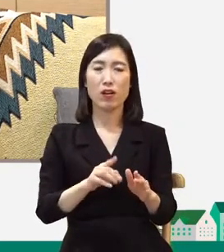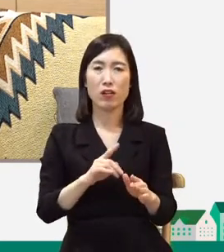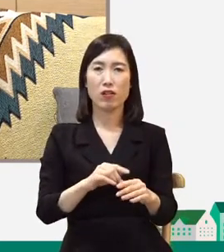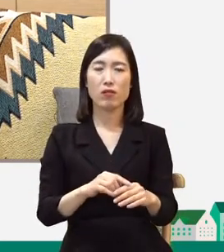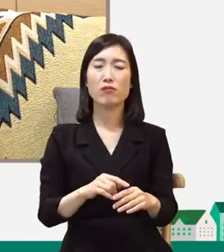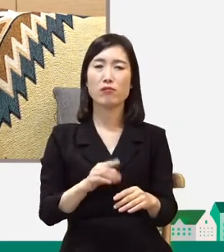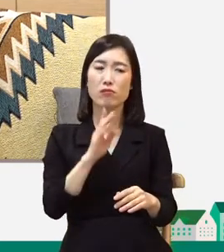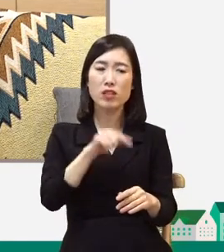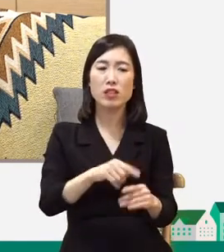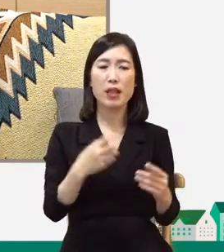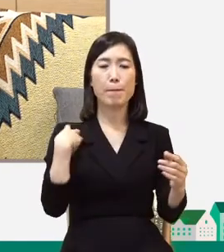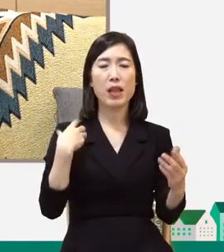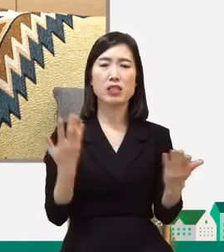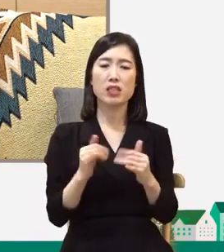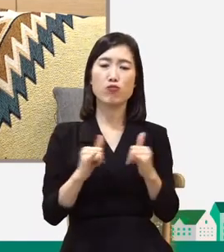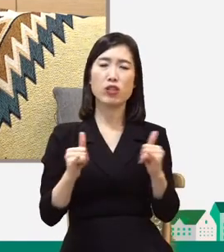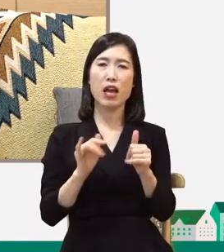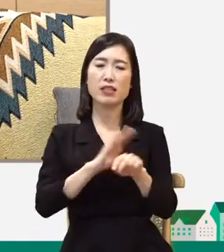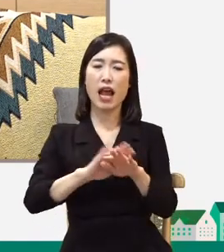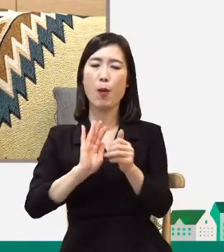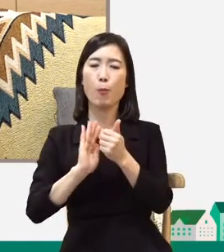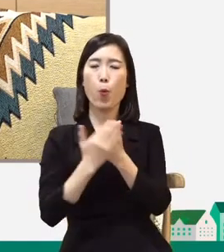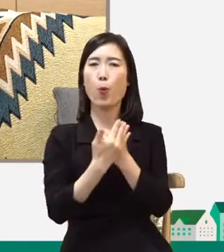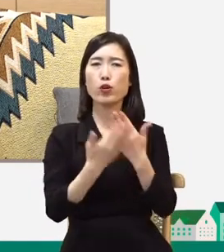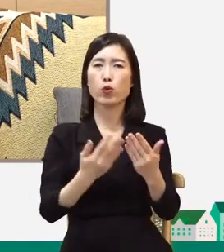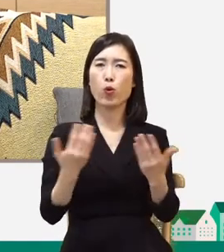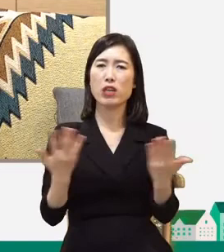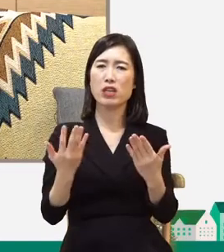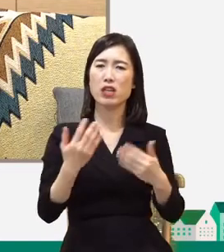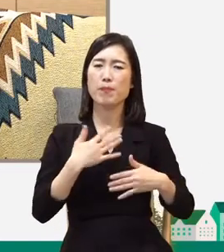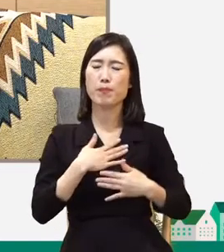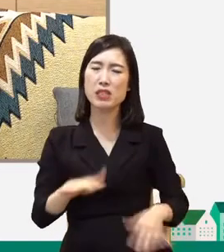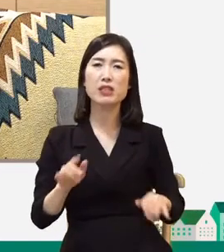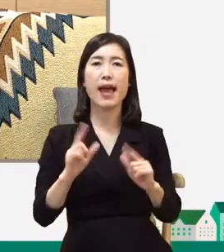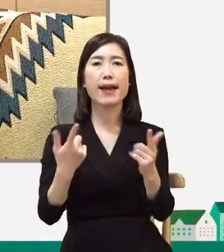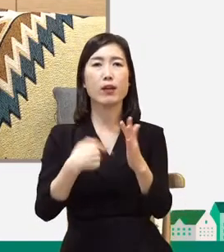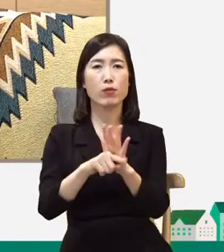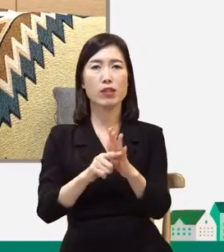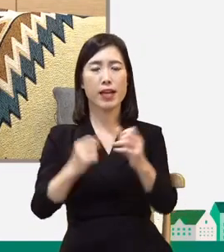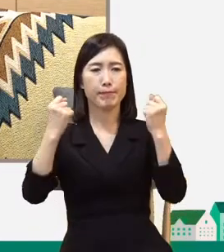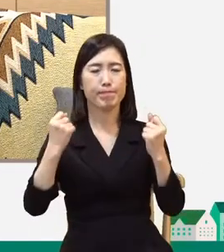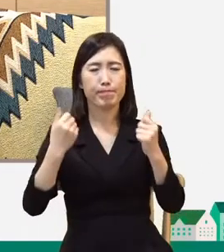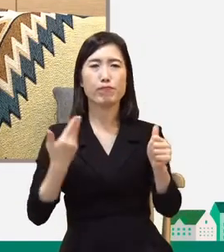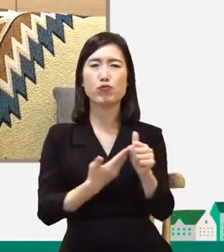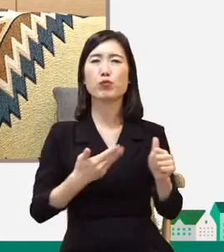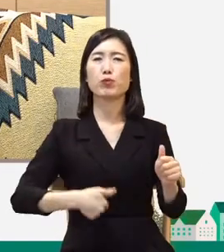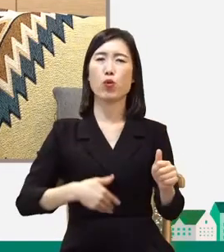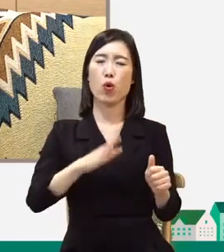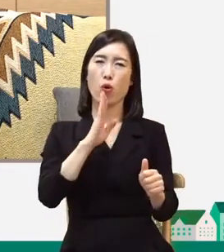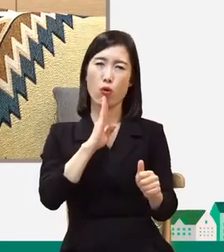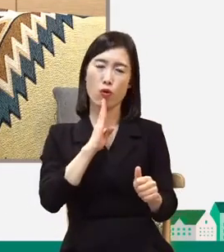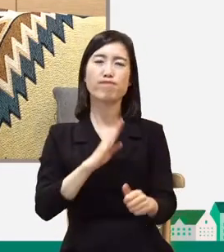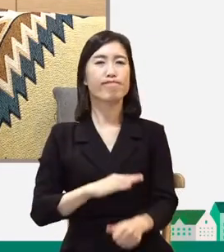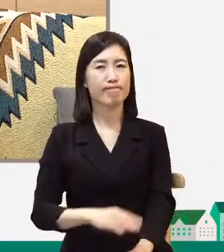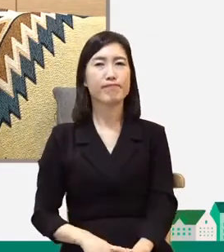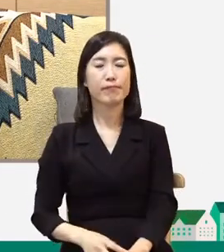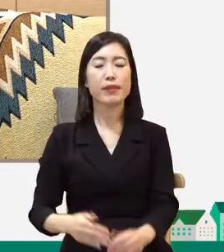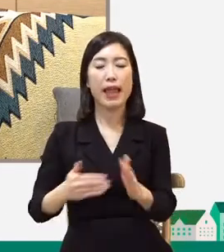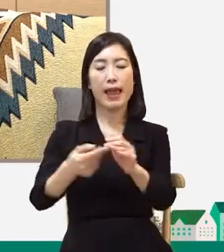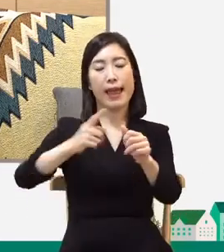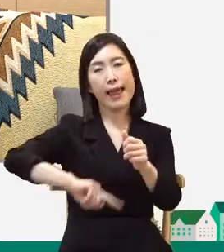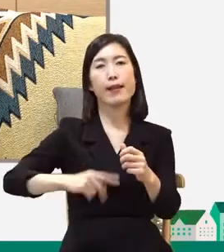보호받고 안전하고 이들이 잘 소진되지 않도록 도와주는 게 정말 필요한 것 같아요. 자, 그렇다면 두 번째 우리가